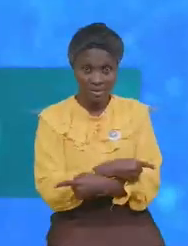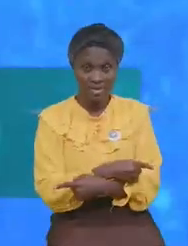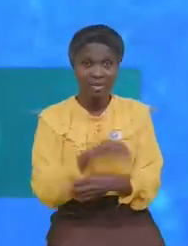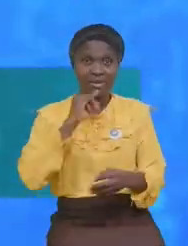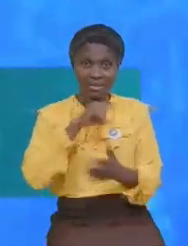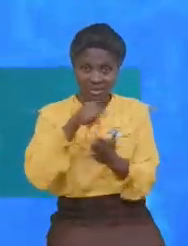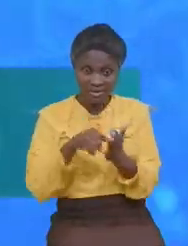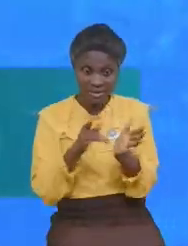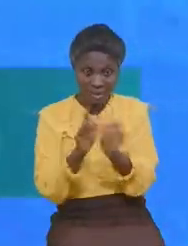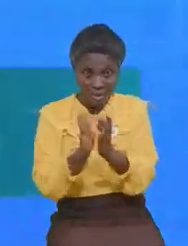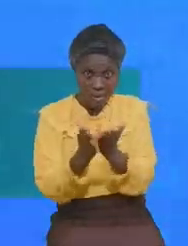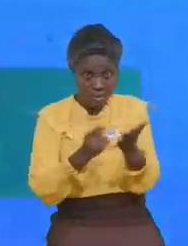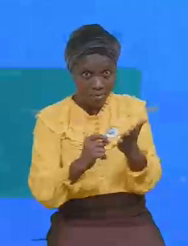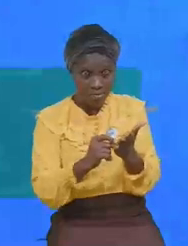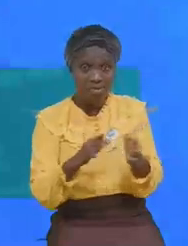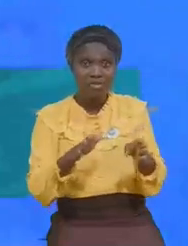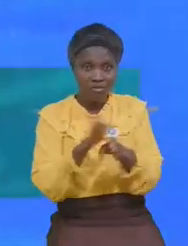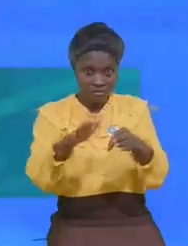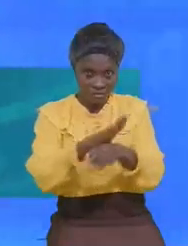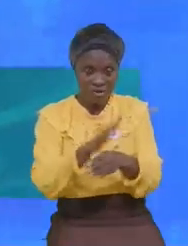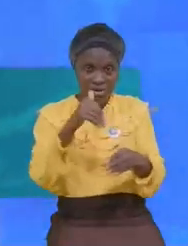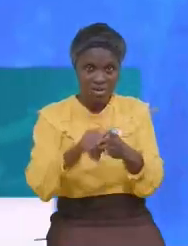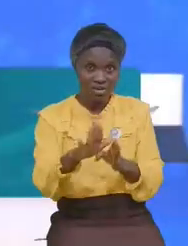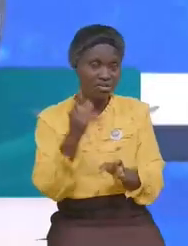Aujourd'hui, cette parole de l'Écriture